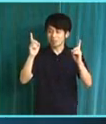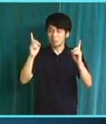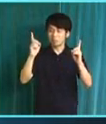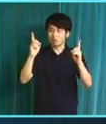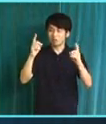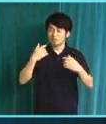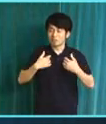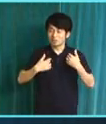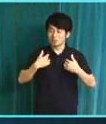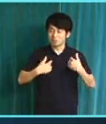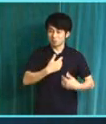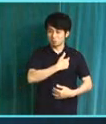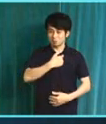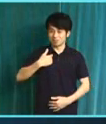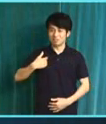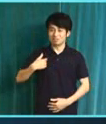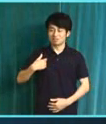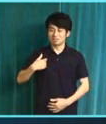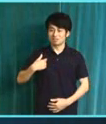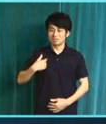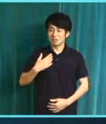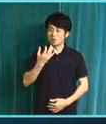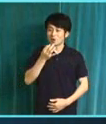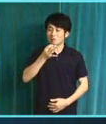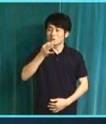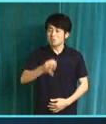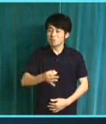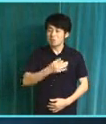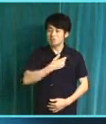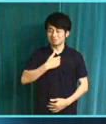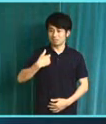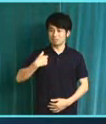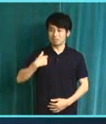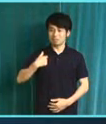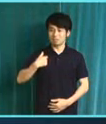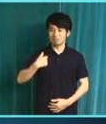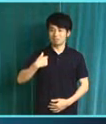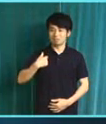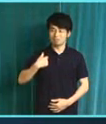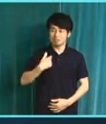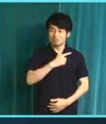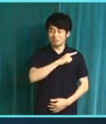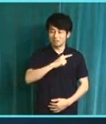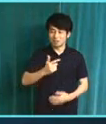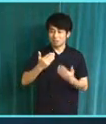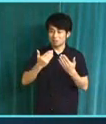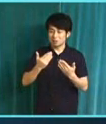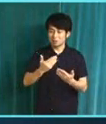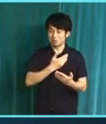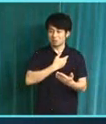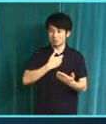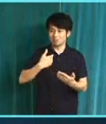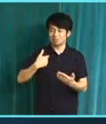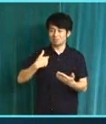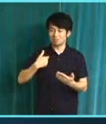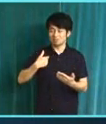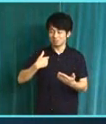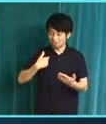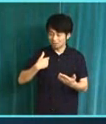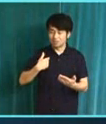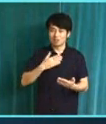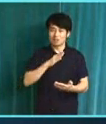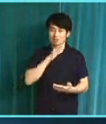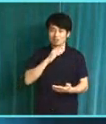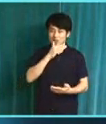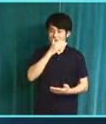ても楽しめますし、 そうですね、 しかもリーズナブルですし、 はい、 いろいろなことも知ることができて、 はい、 いや